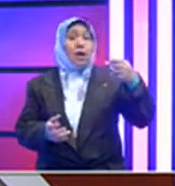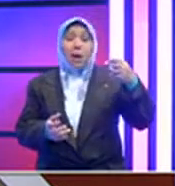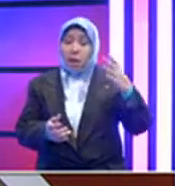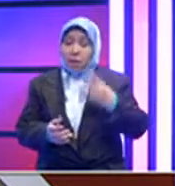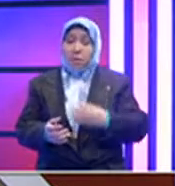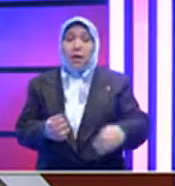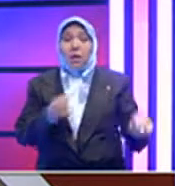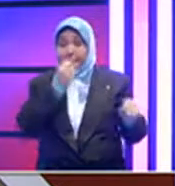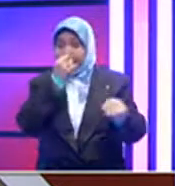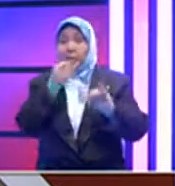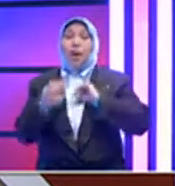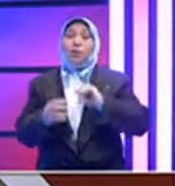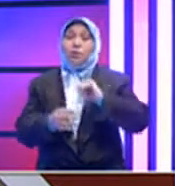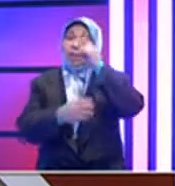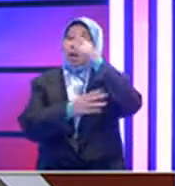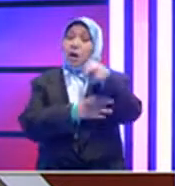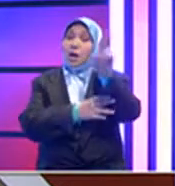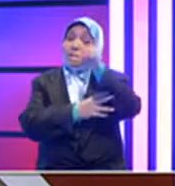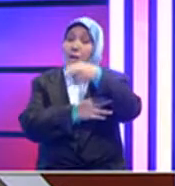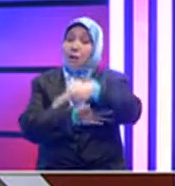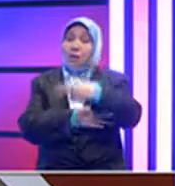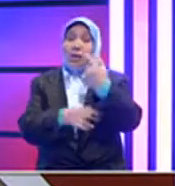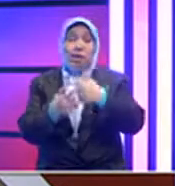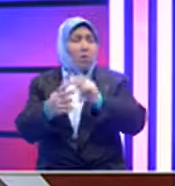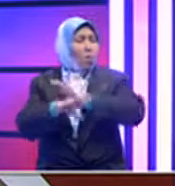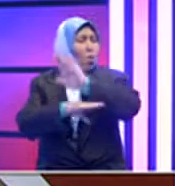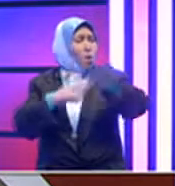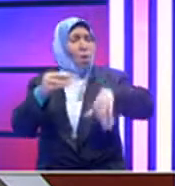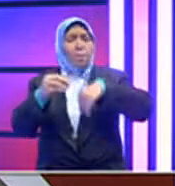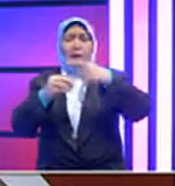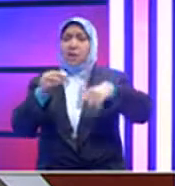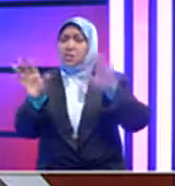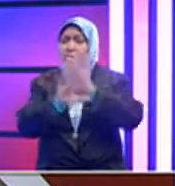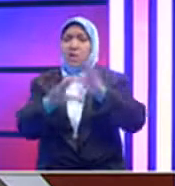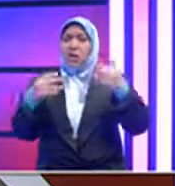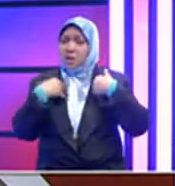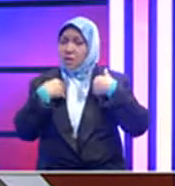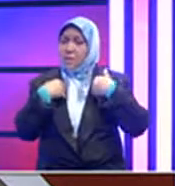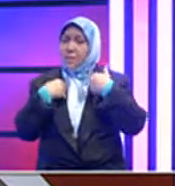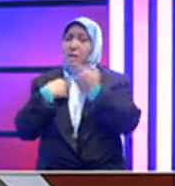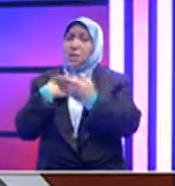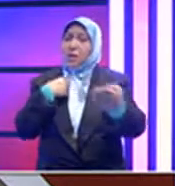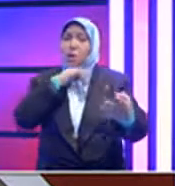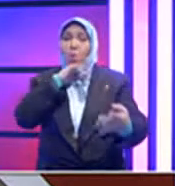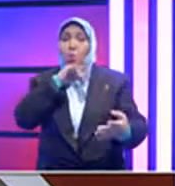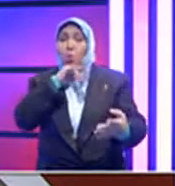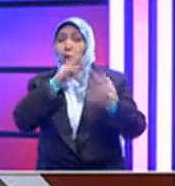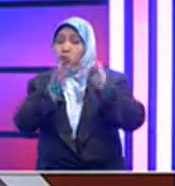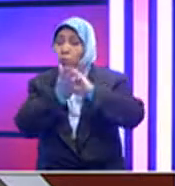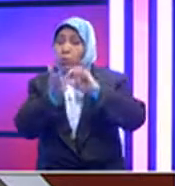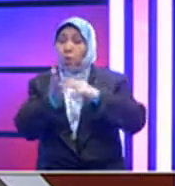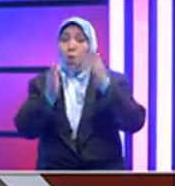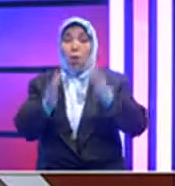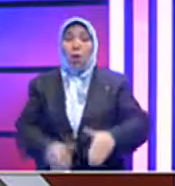kulu Hai aku ini diharamkan daripada segala pekarya maksudnya jangan ada benci kutu di sini so itu Club kepada